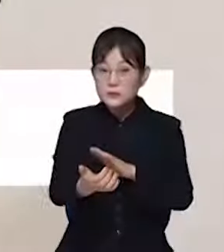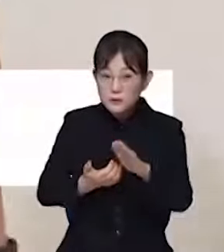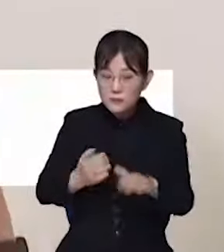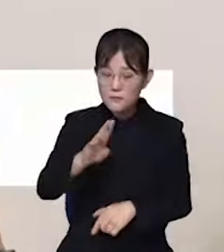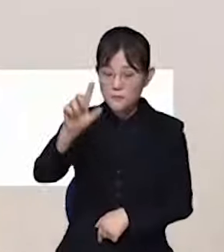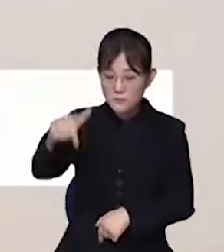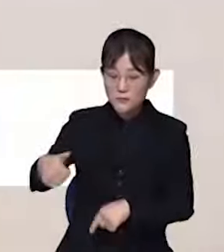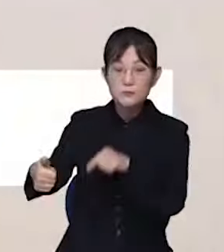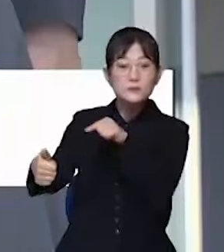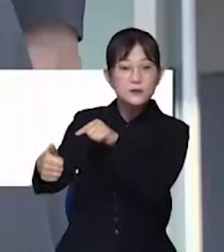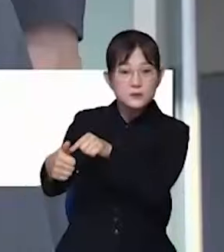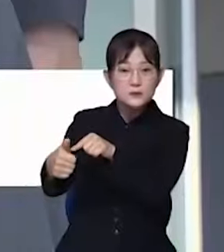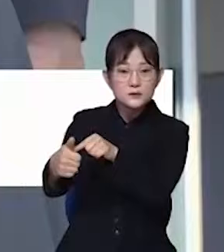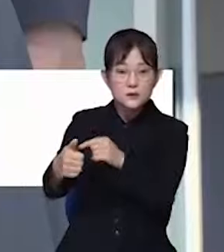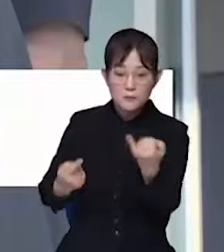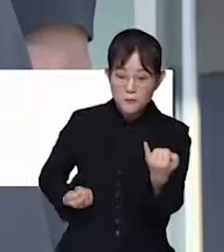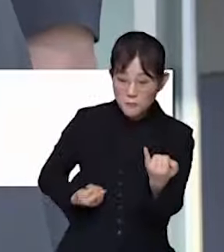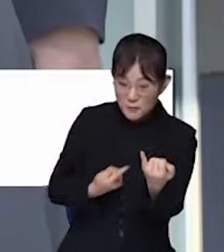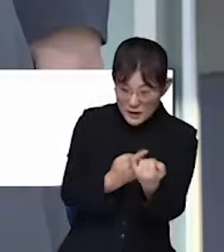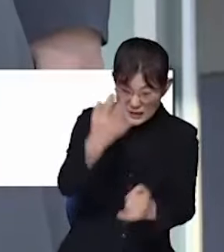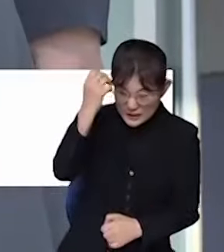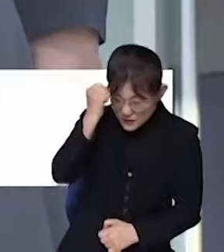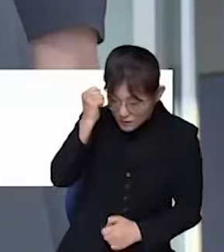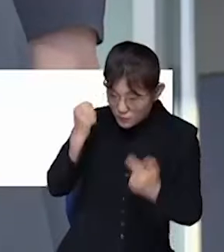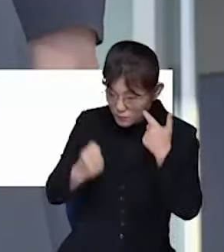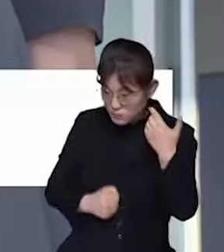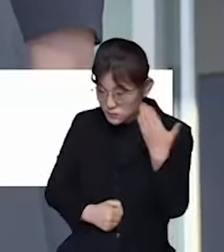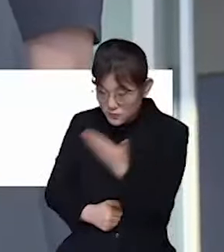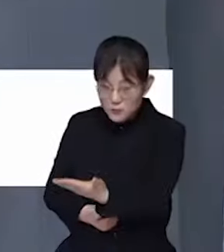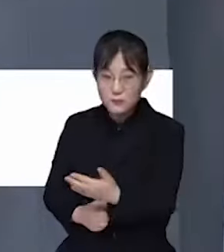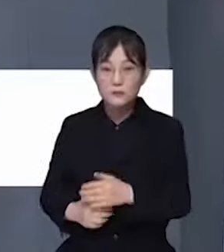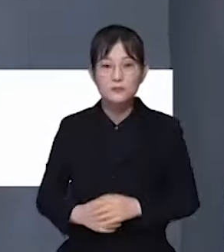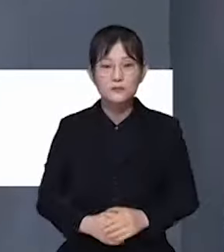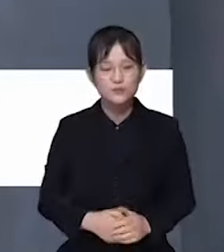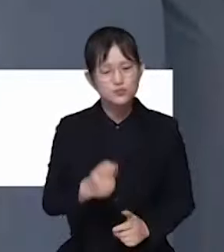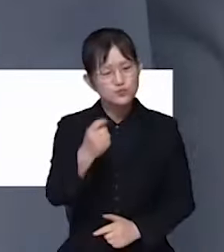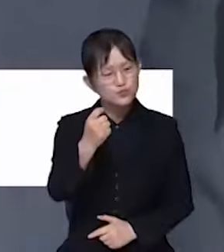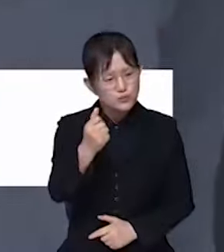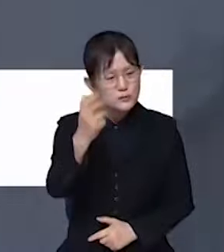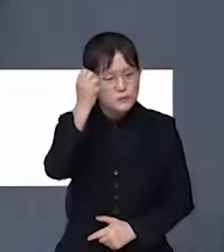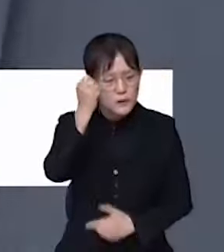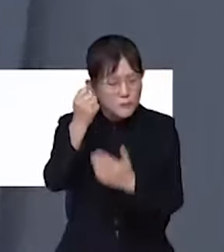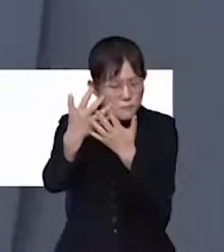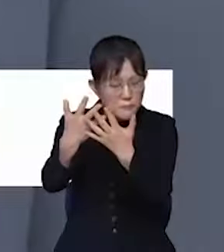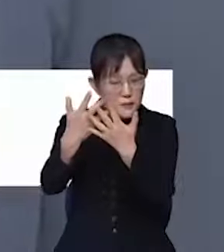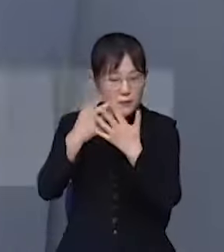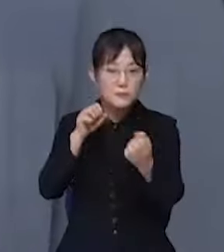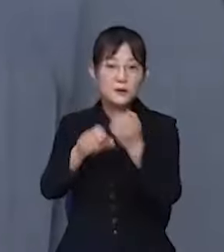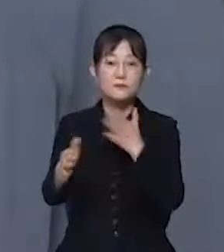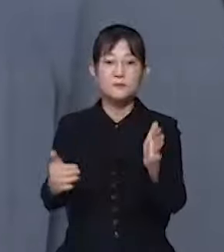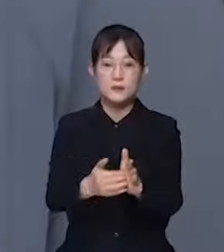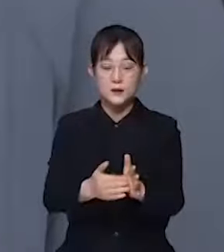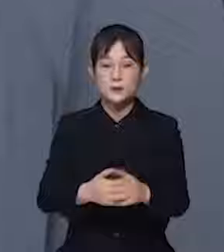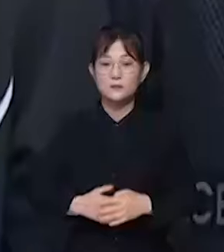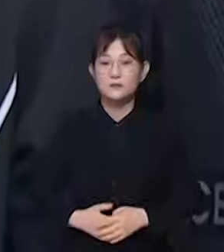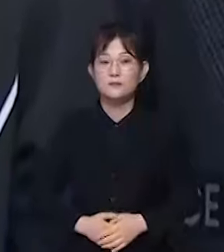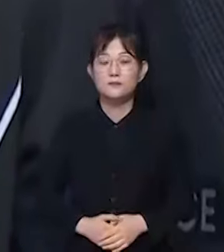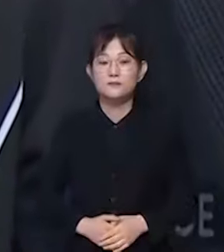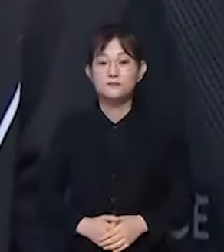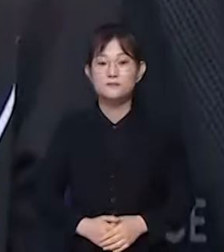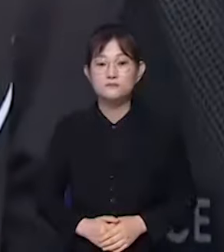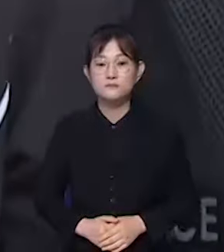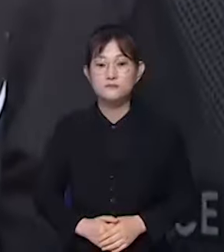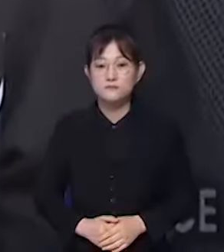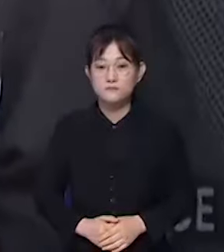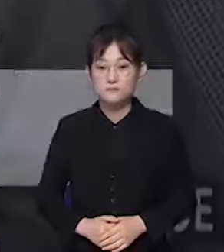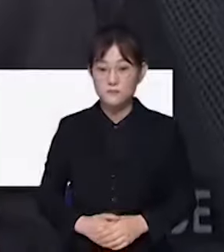앞에 선 박 씨는 범행 사실이 기억이 나지 않느냐는 질문에 조금씩 기억이 난다고 답변했습니다.